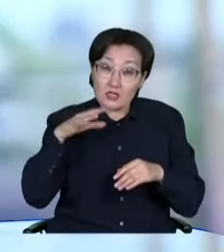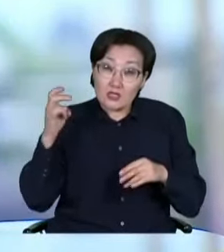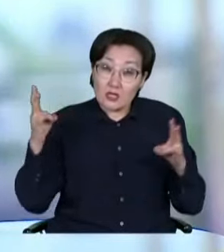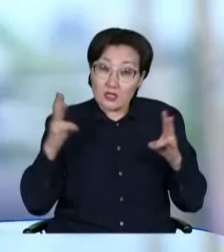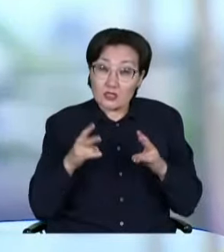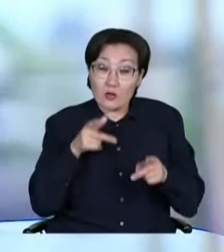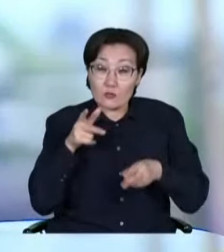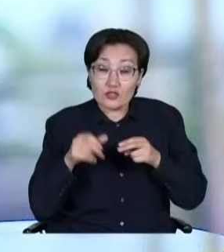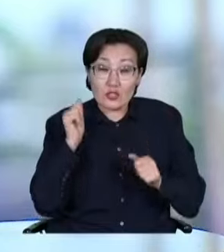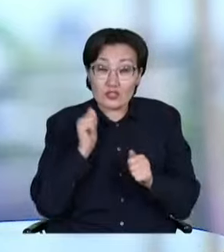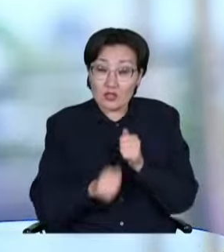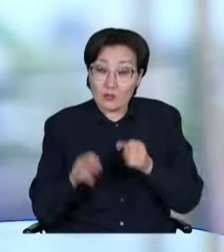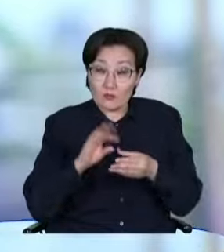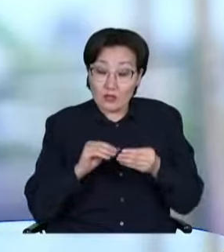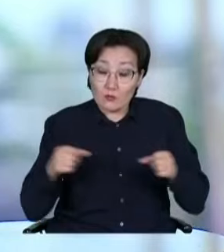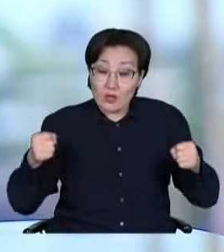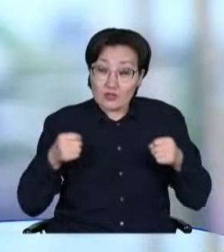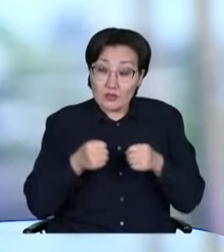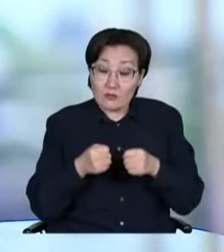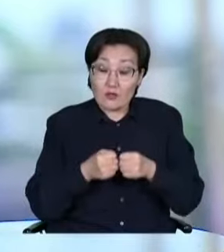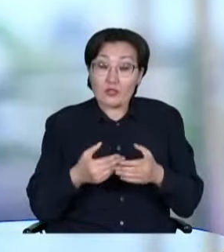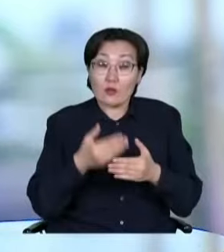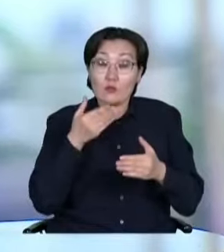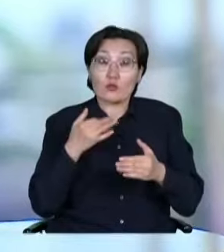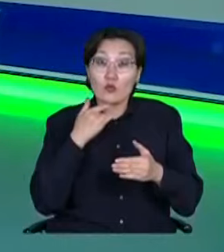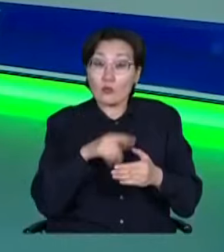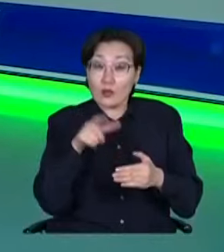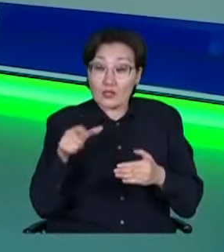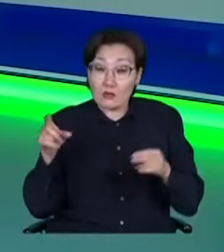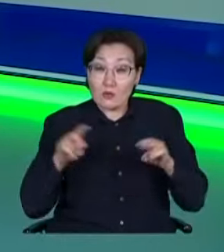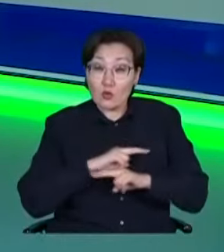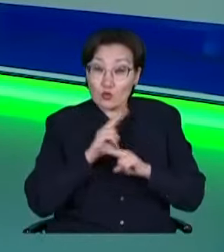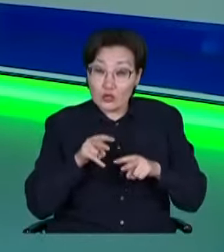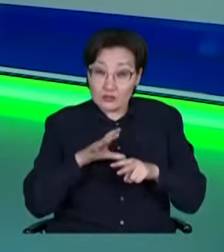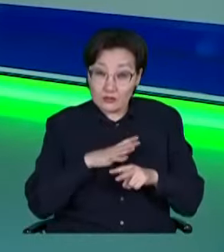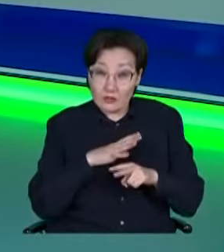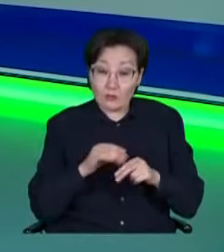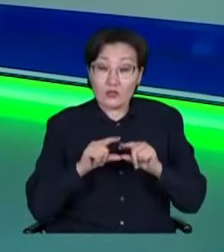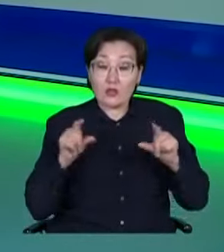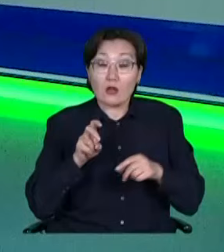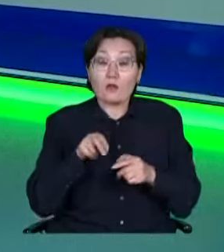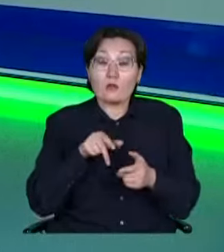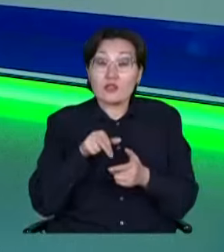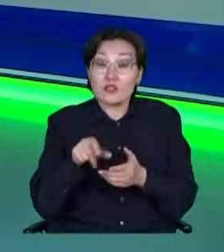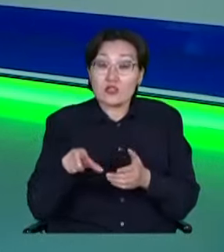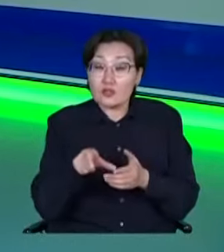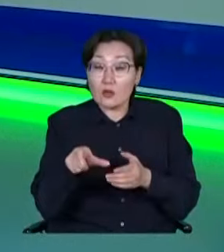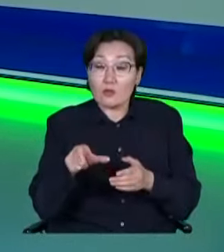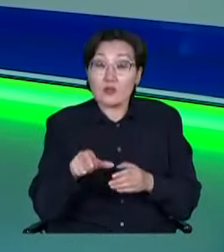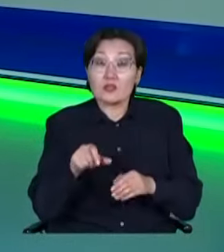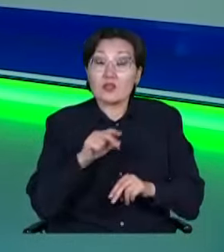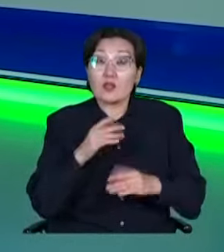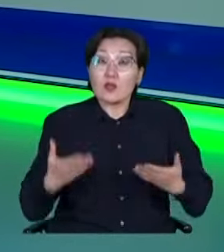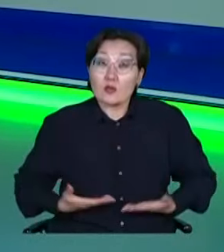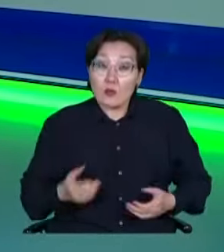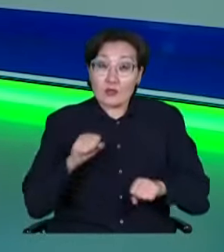жиі қайталанатын жол көлік оқиғасынан бұған дейін талай адам жан тапсырған. Мектепке бара жолда тағдыры үзілген кешегі